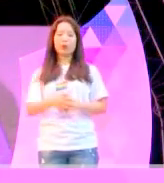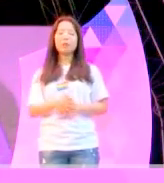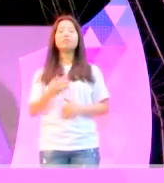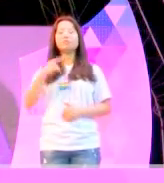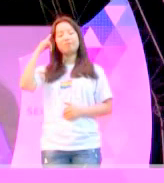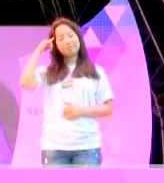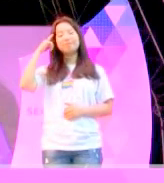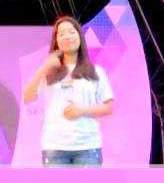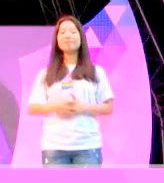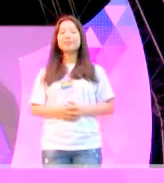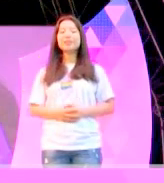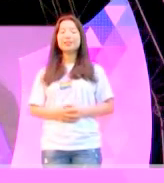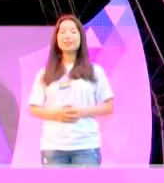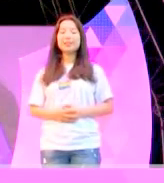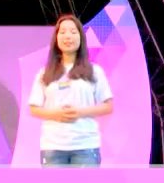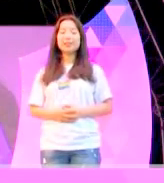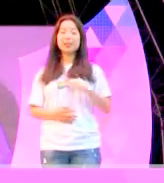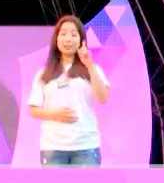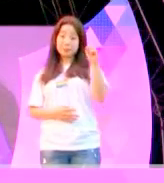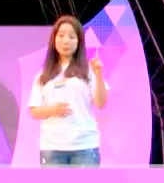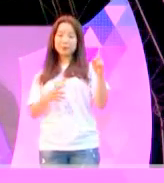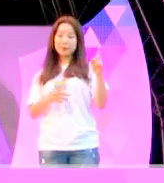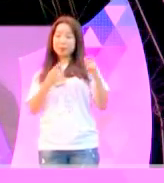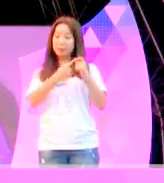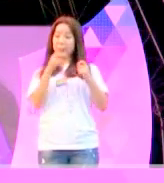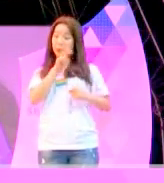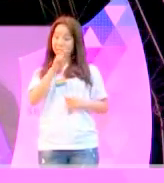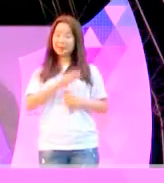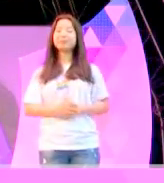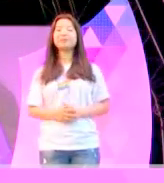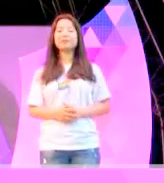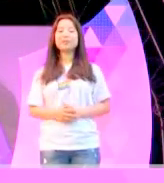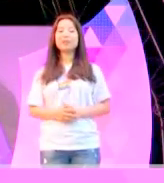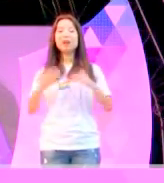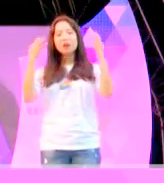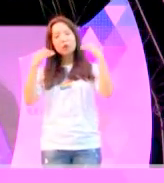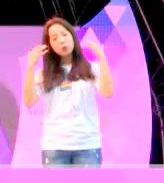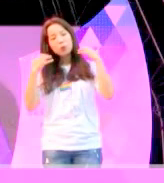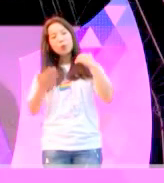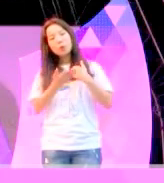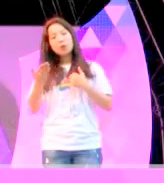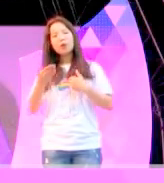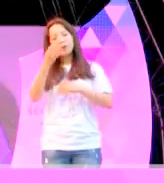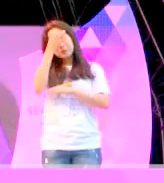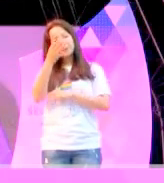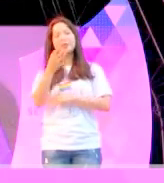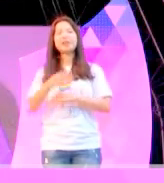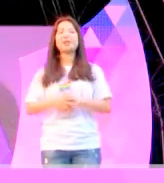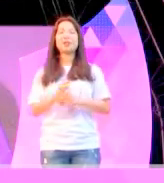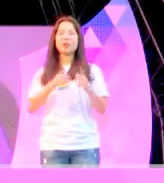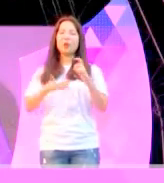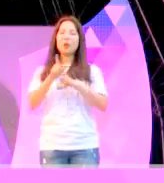생각합니다. 첫 번째 노래 부를게요. 더우신데 죄송합니다. 더